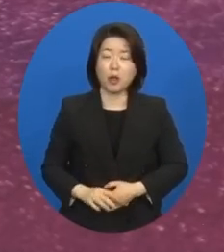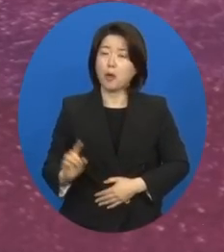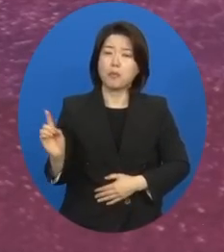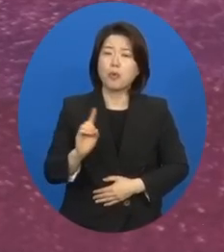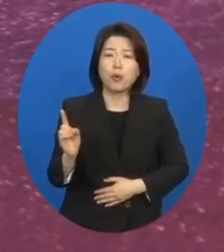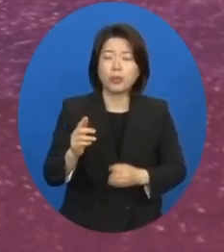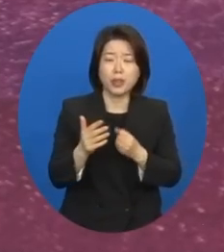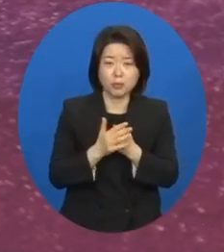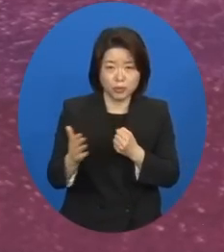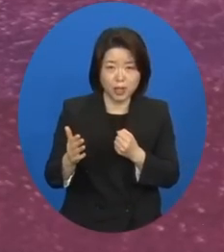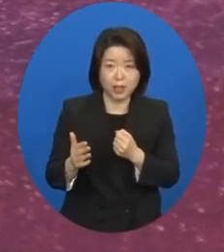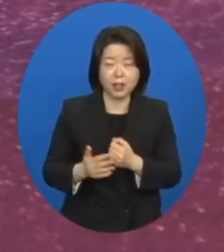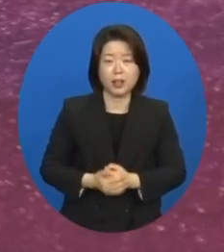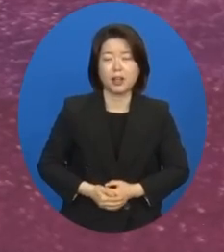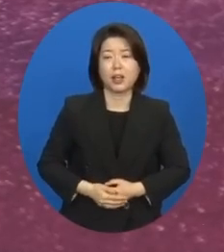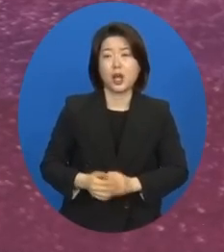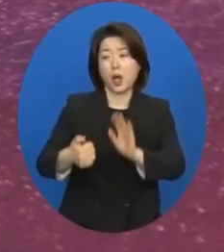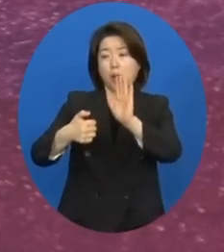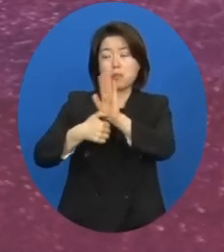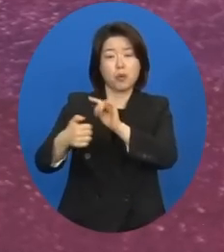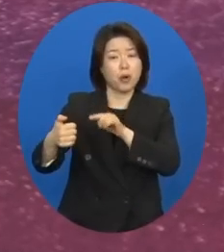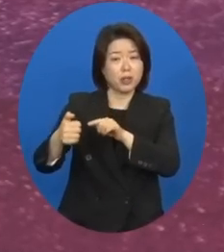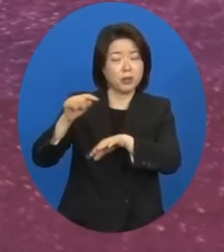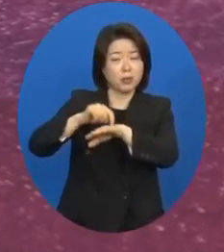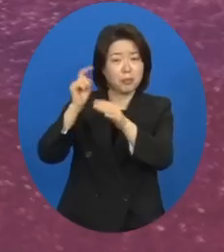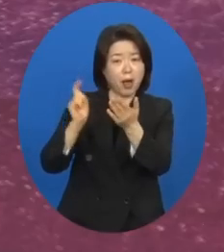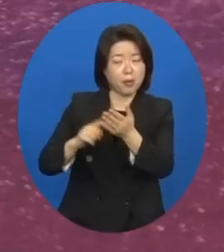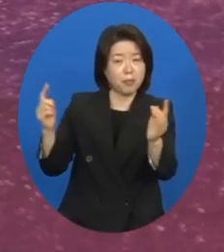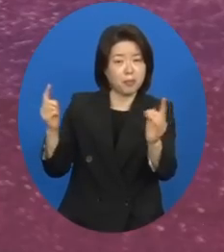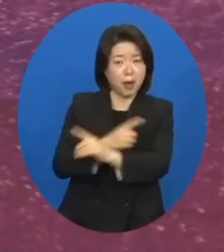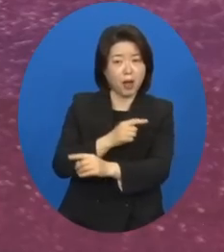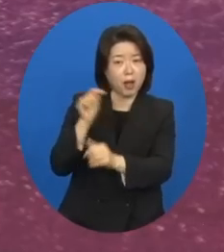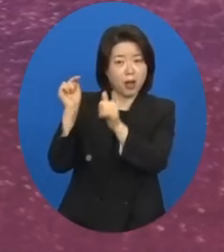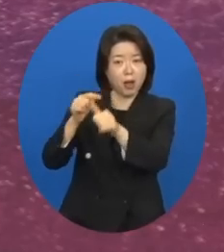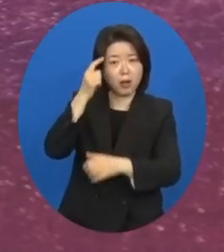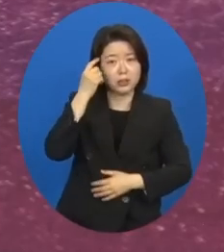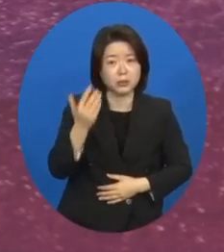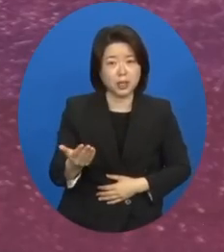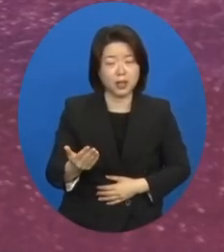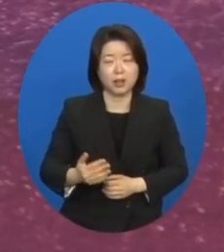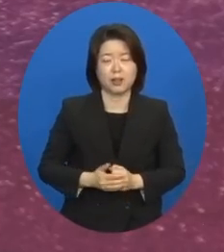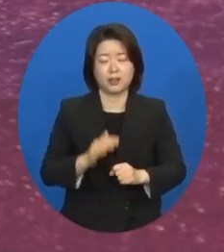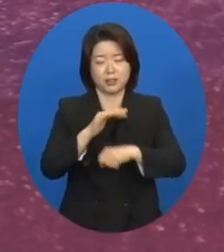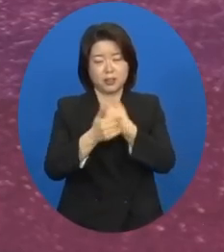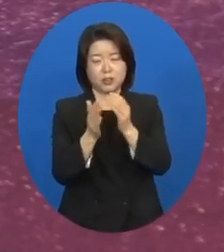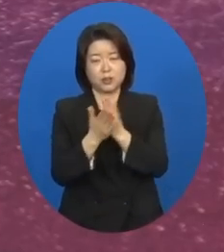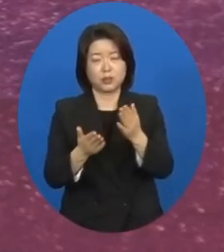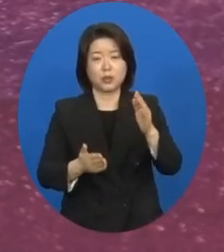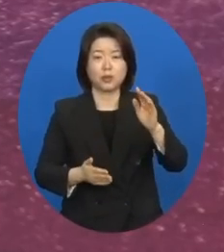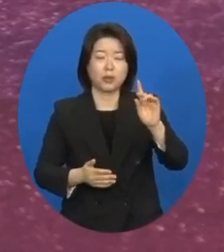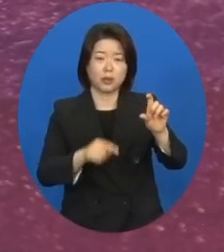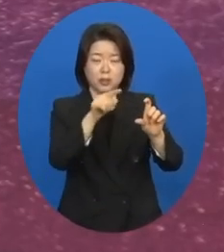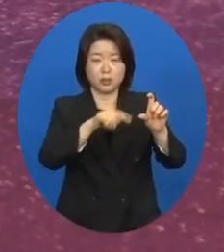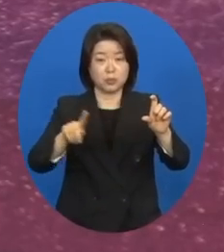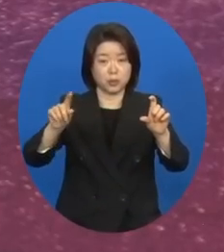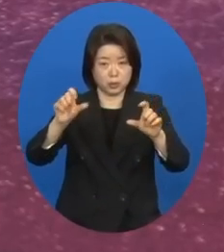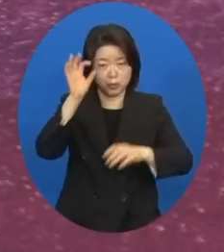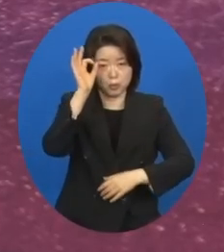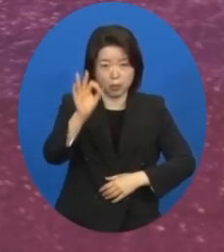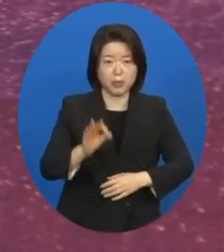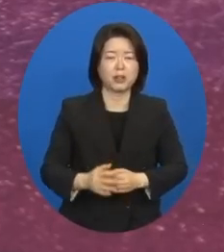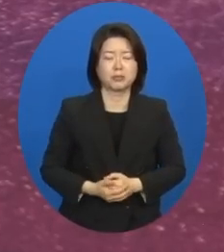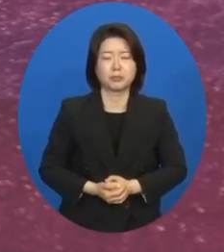무엇이 그의 마음을 변하게 만들었습니까? 성경 15절에는 이렇게 말해요.